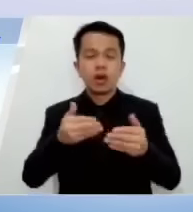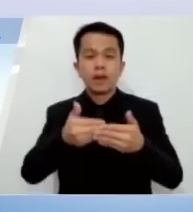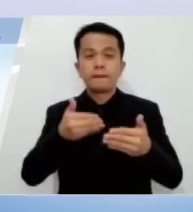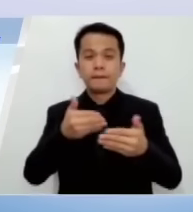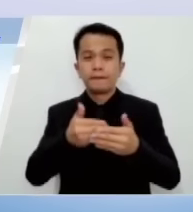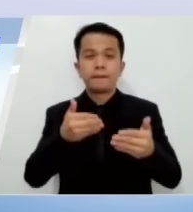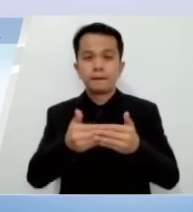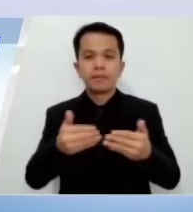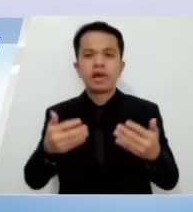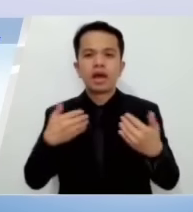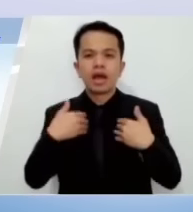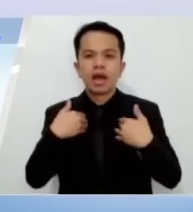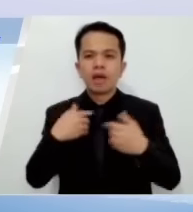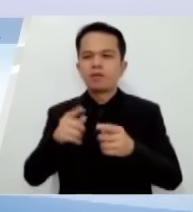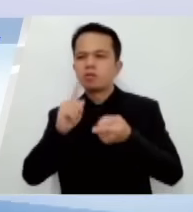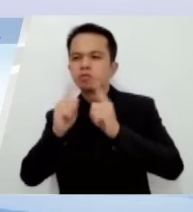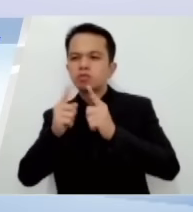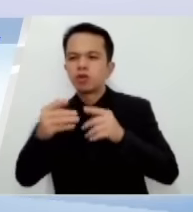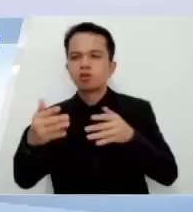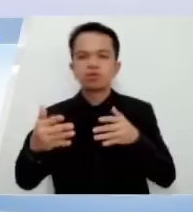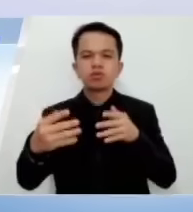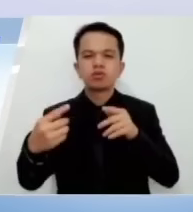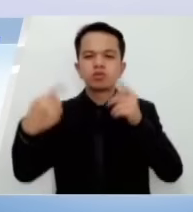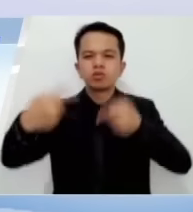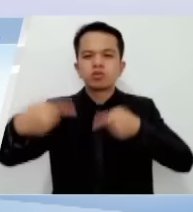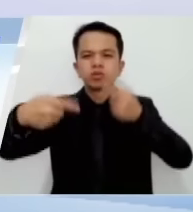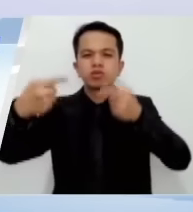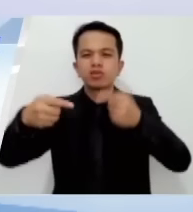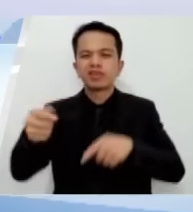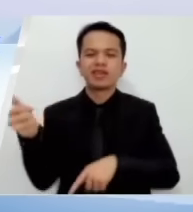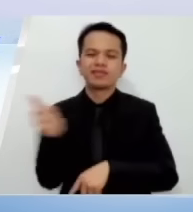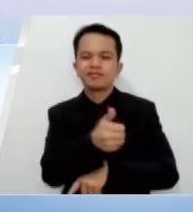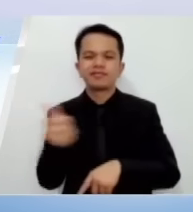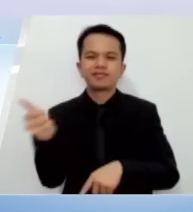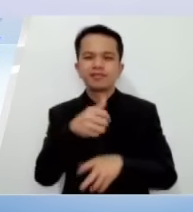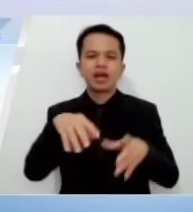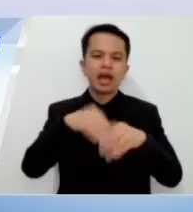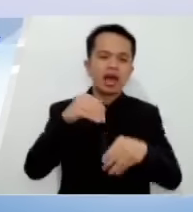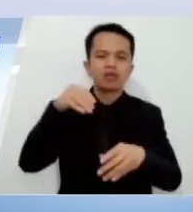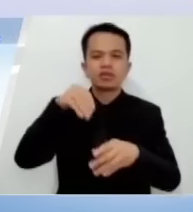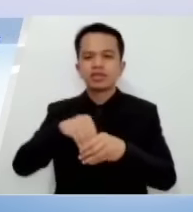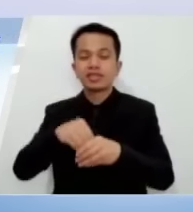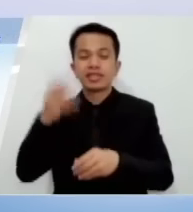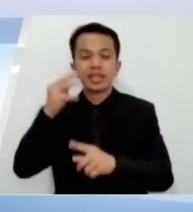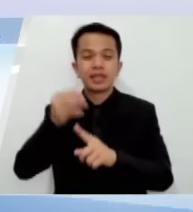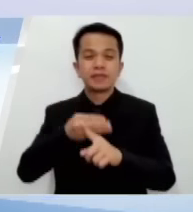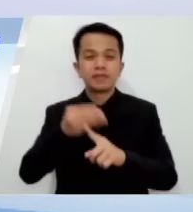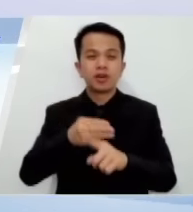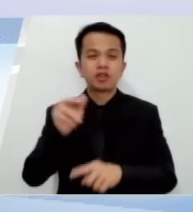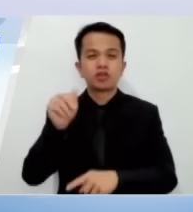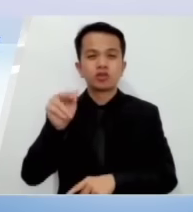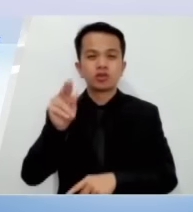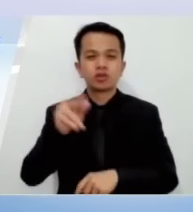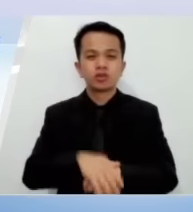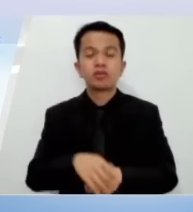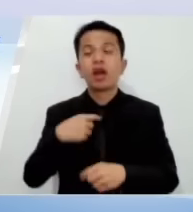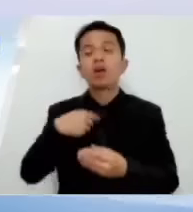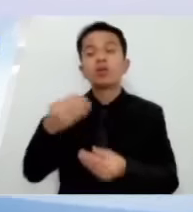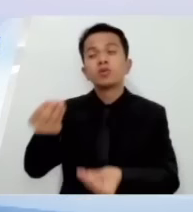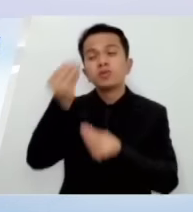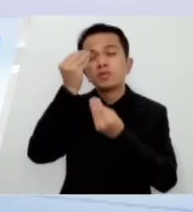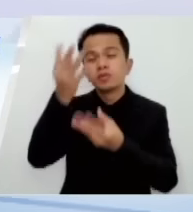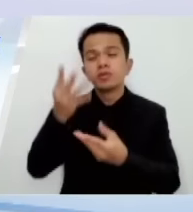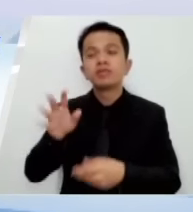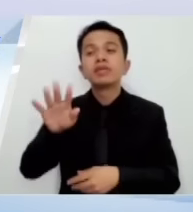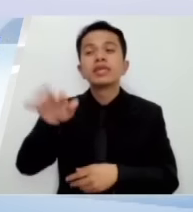nakasagutan siyang lalaki na labas pumasok ng kanilang Subdivision nng March 13 Sabi ko sa kanya sir Saan